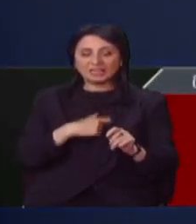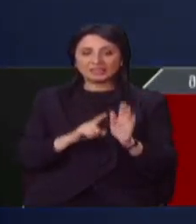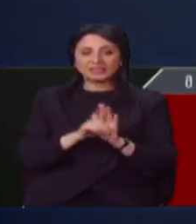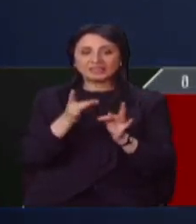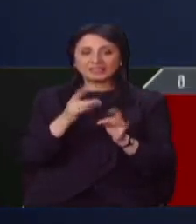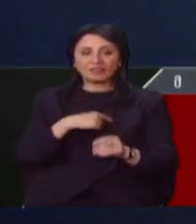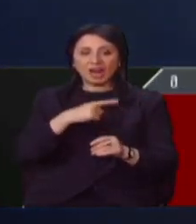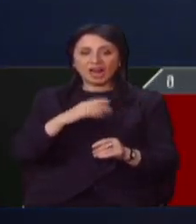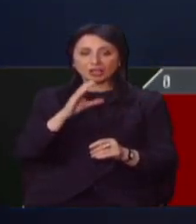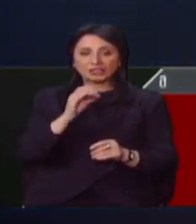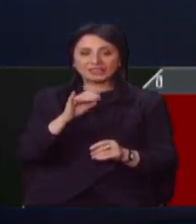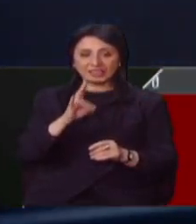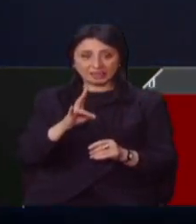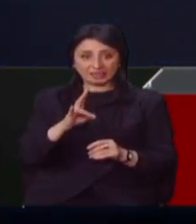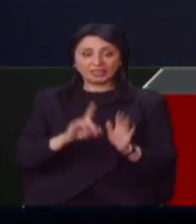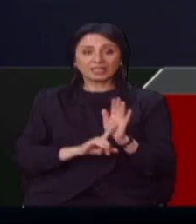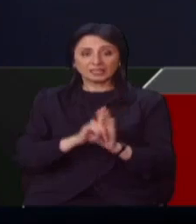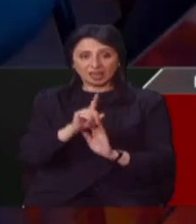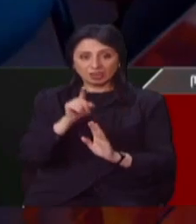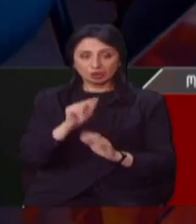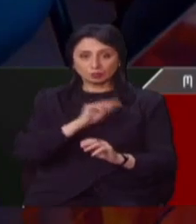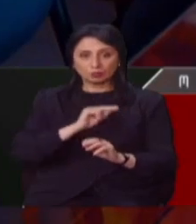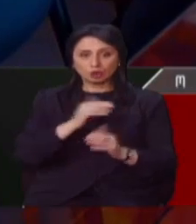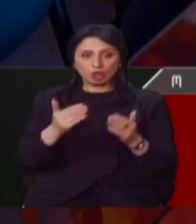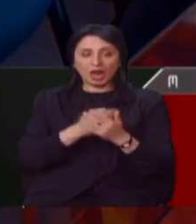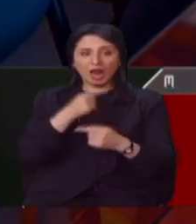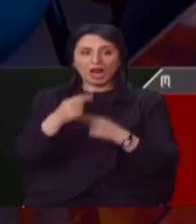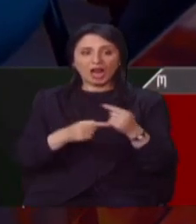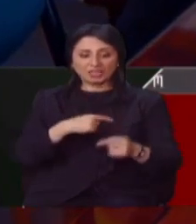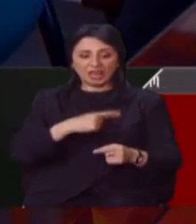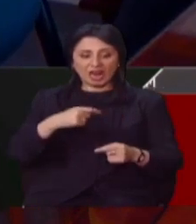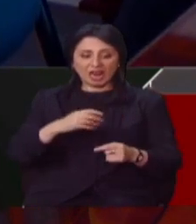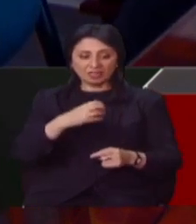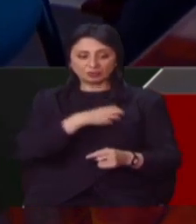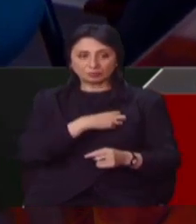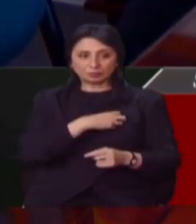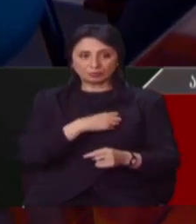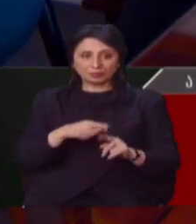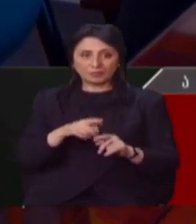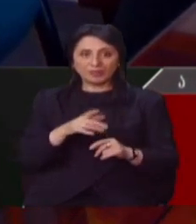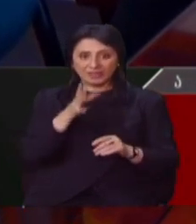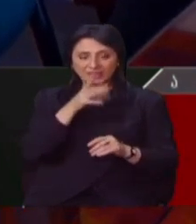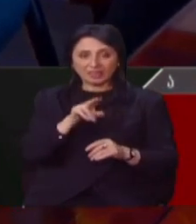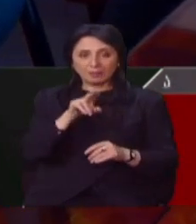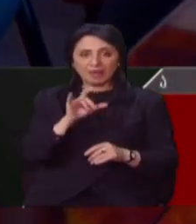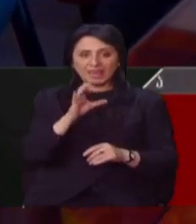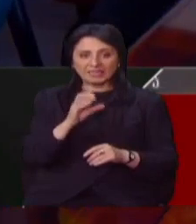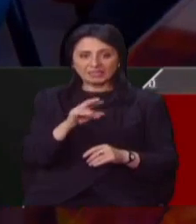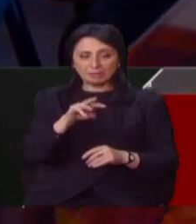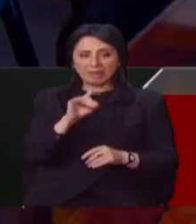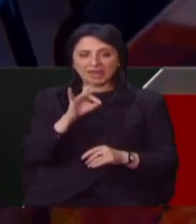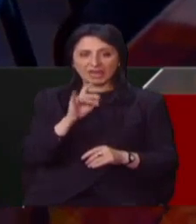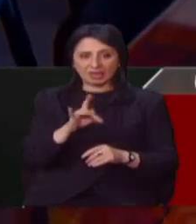კომპანია კარდიოსტიმი და აქედან დაიწყო მუშაობაც ახალი თაობის კარდიოსტიმულატორზე, იგივე pacemaker-ზე.